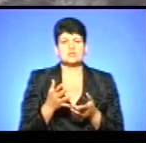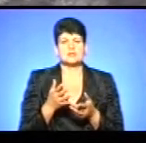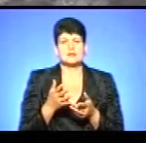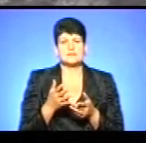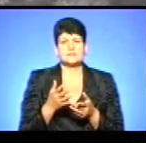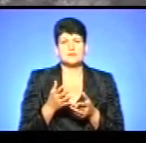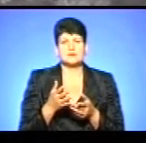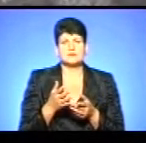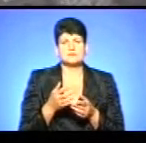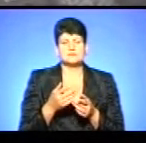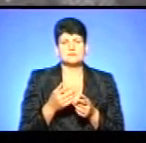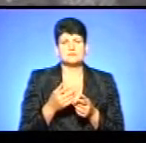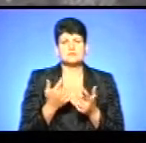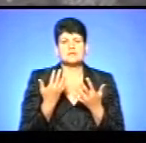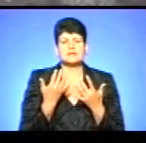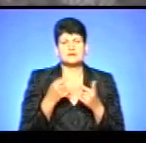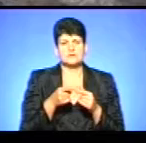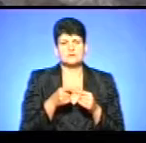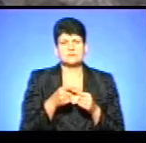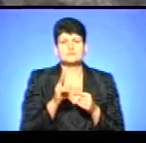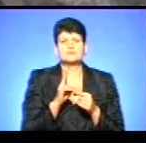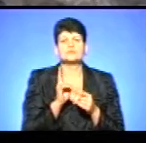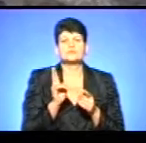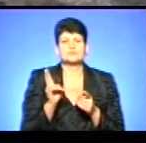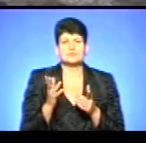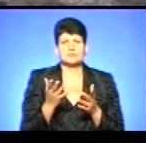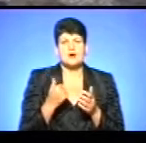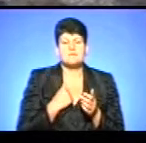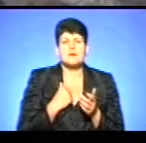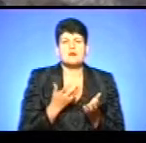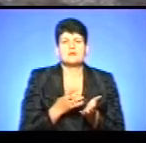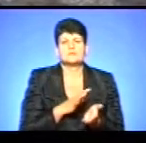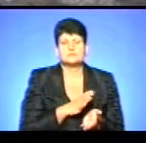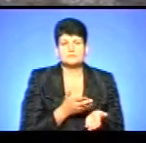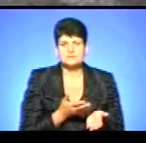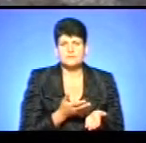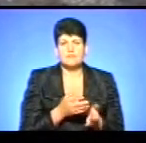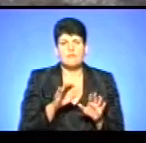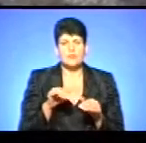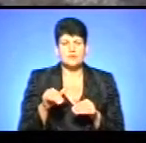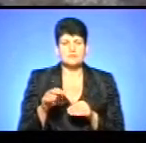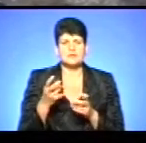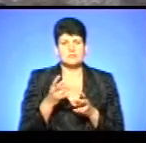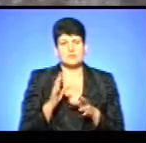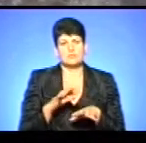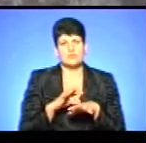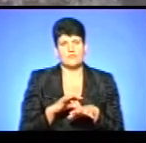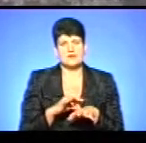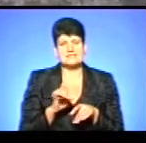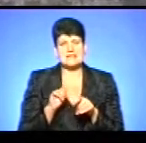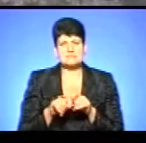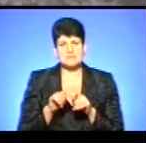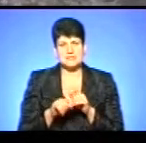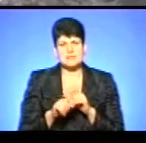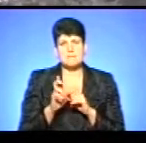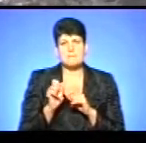матеріалу стосовно приналежності останків якій армії. Хоча й після цього також, мабуть, треба буде провести експертизу